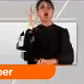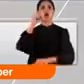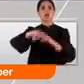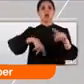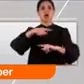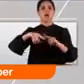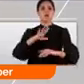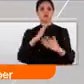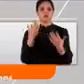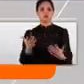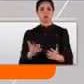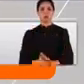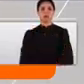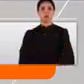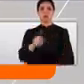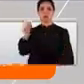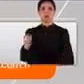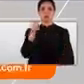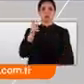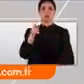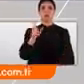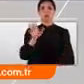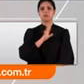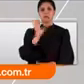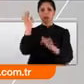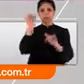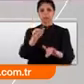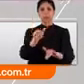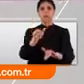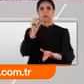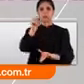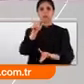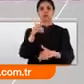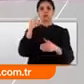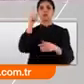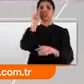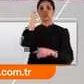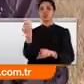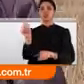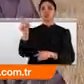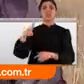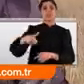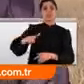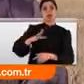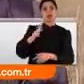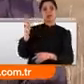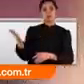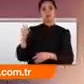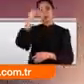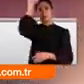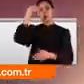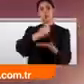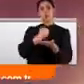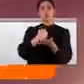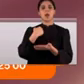bir şey değil. Paletli makineler. Biri paletli, biri de tekerlekli, iki tane makine. Birinde silah varmış. Muhtarın bana konuştu.